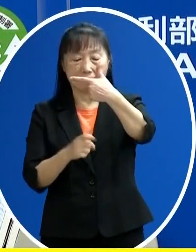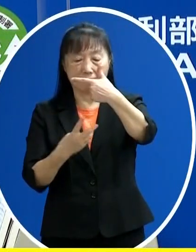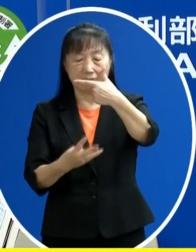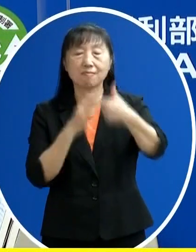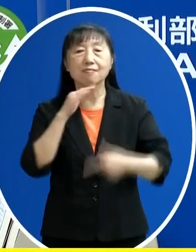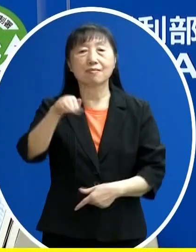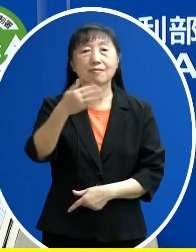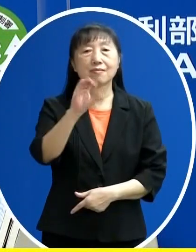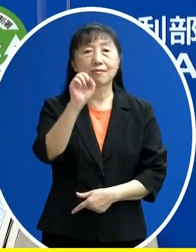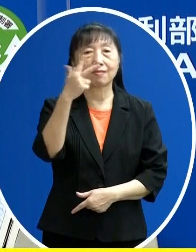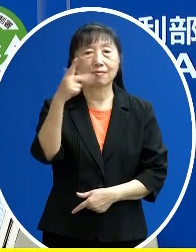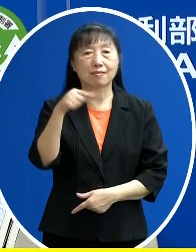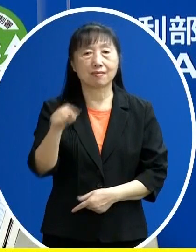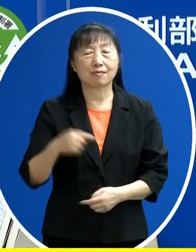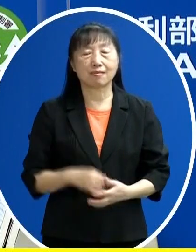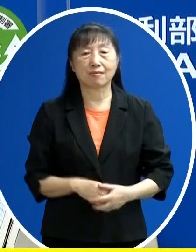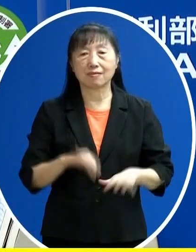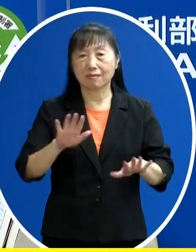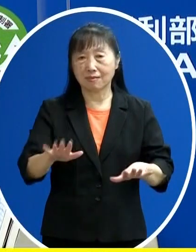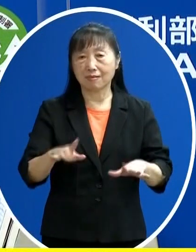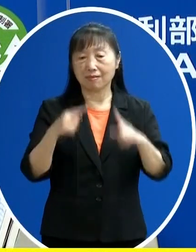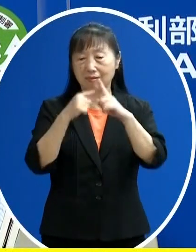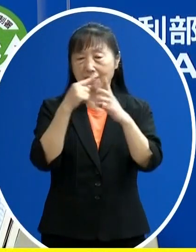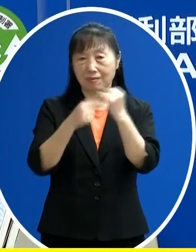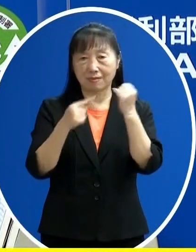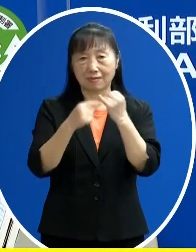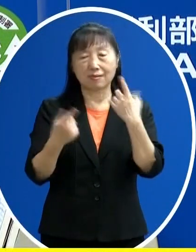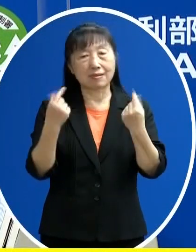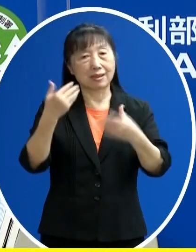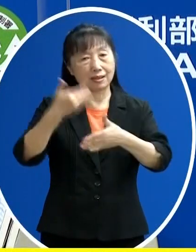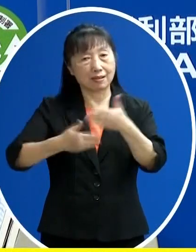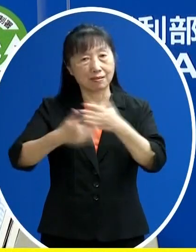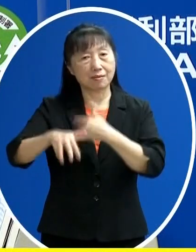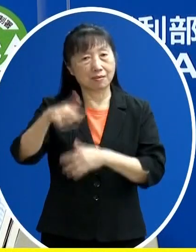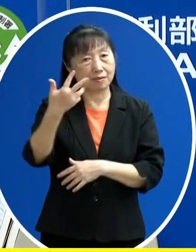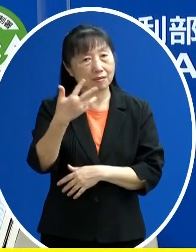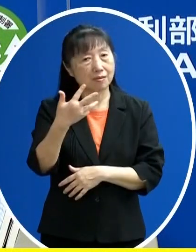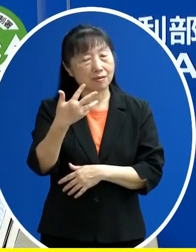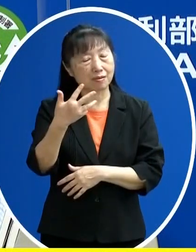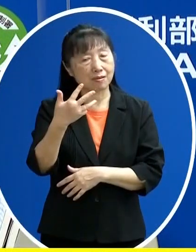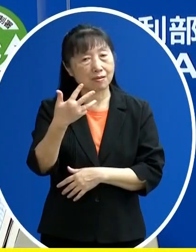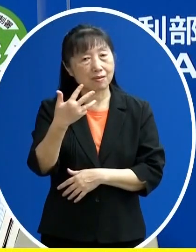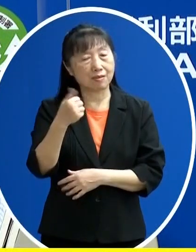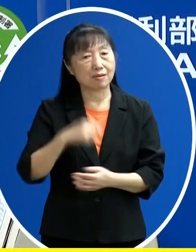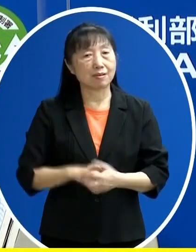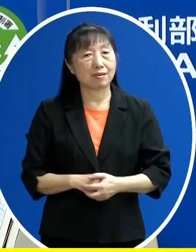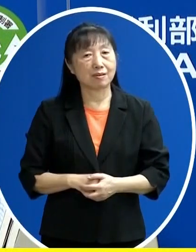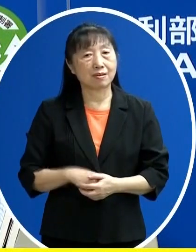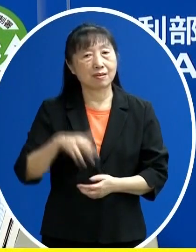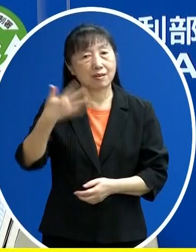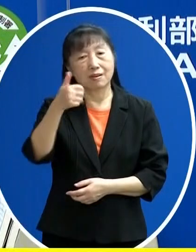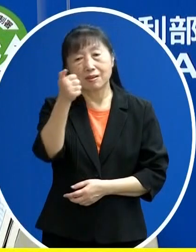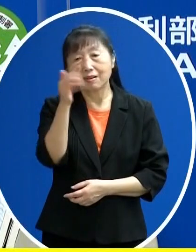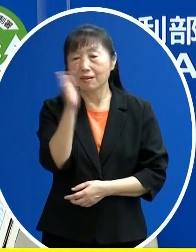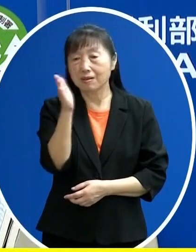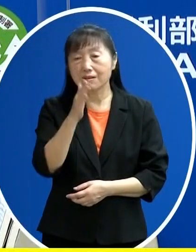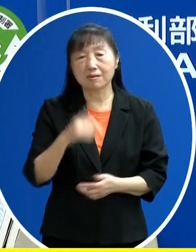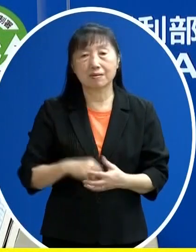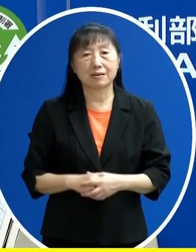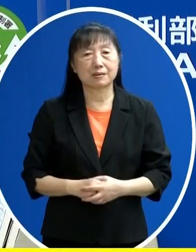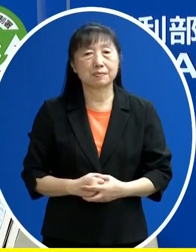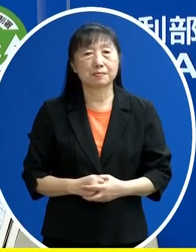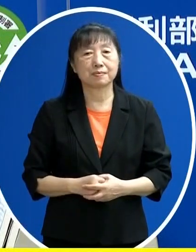的907人那目前这个收治数也都是已经降到800组，到这个850之间